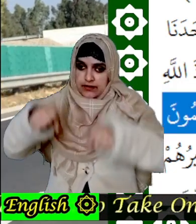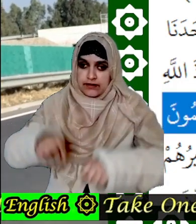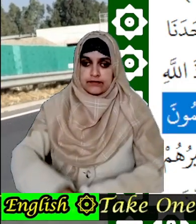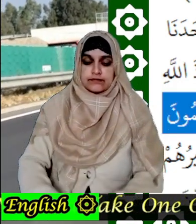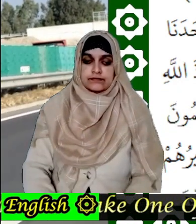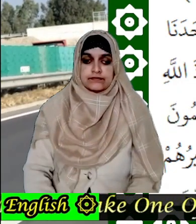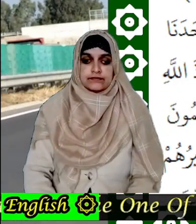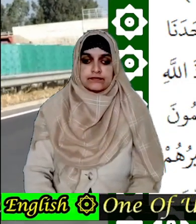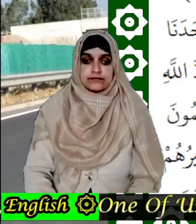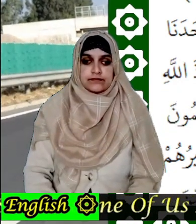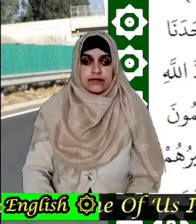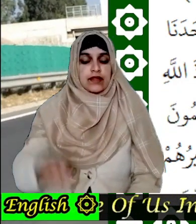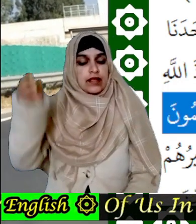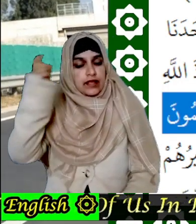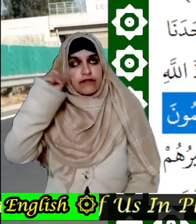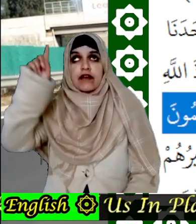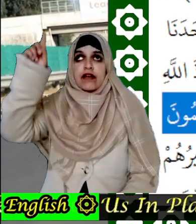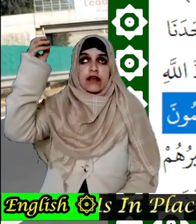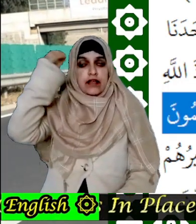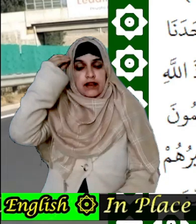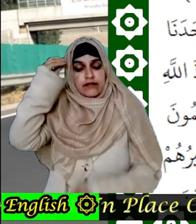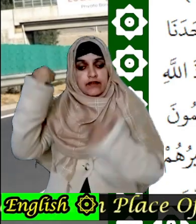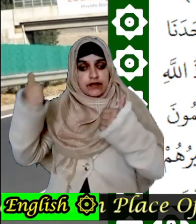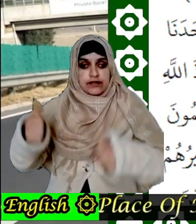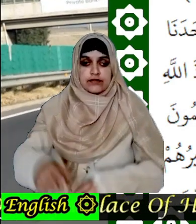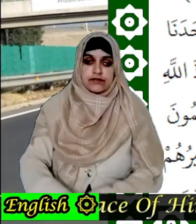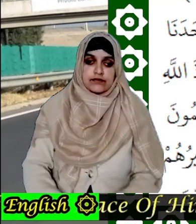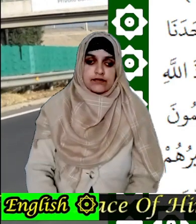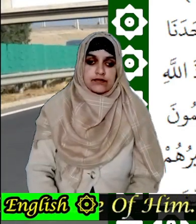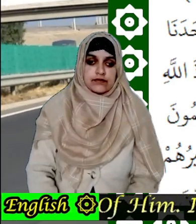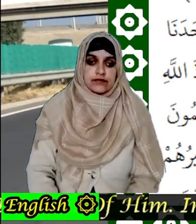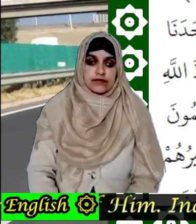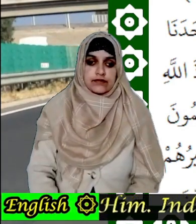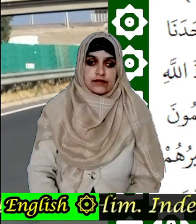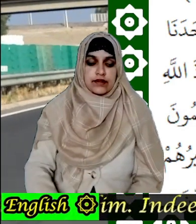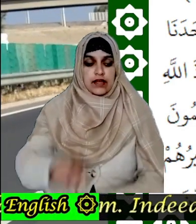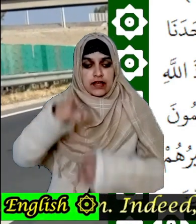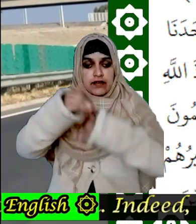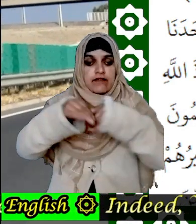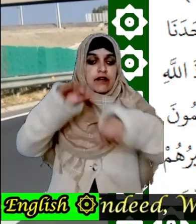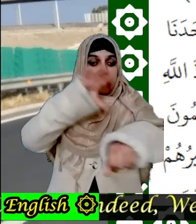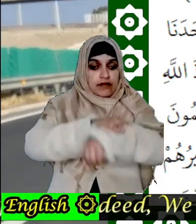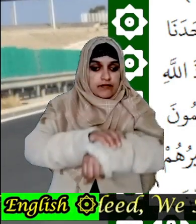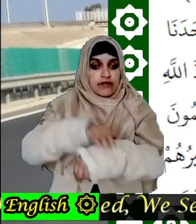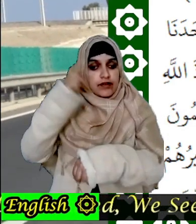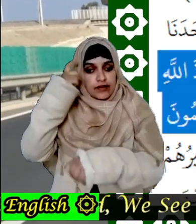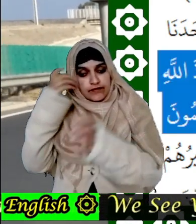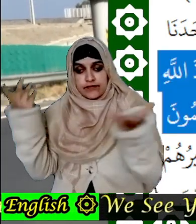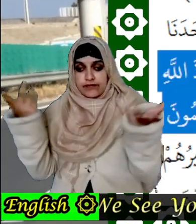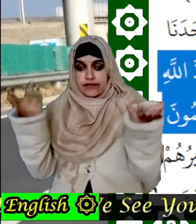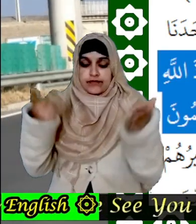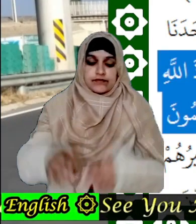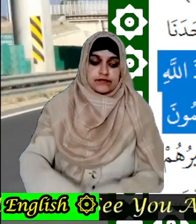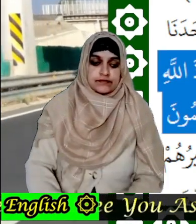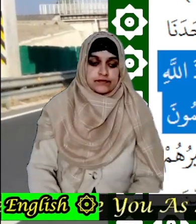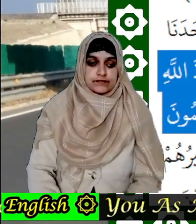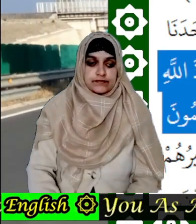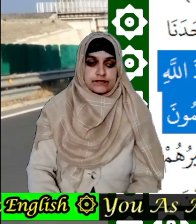فنا شريان باخياتي دكسي رب اللي انكنا فردي قريا قال